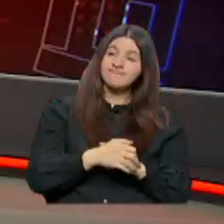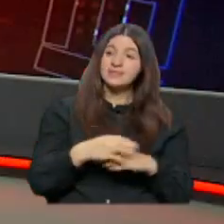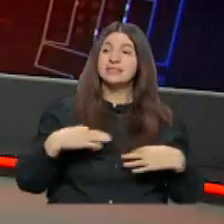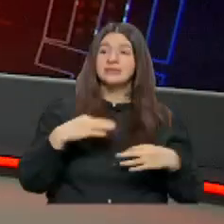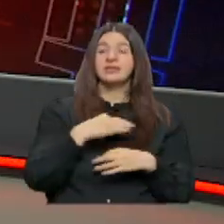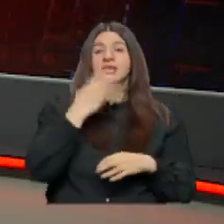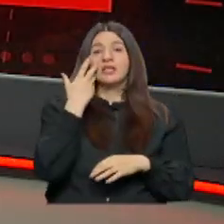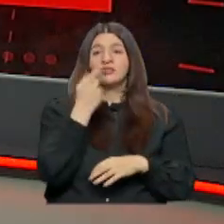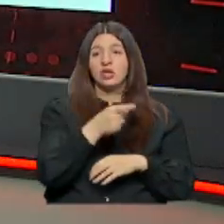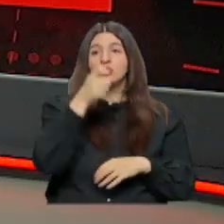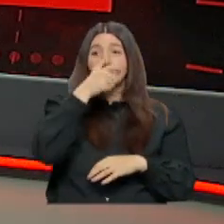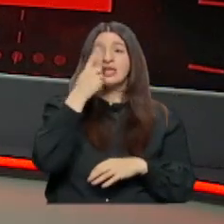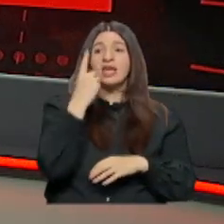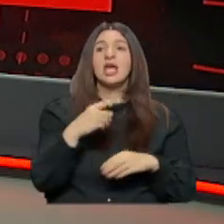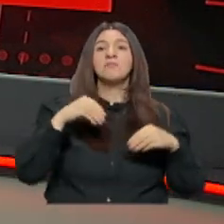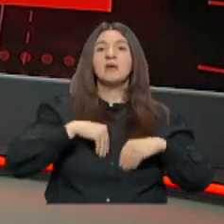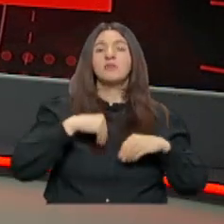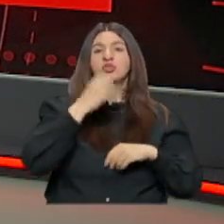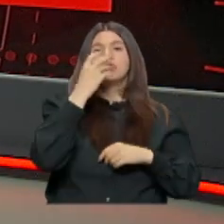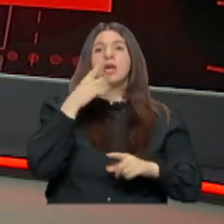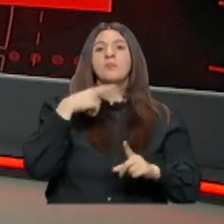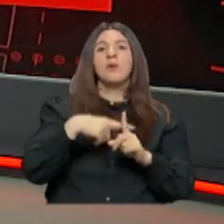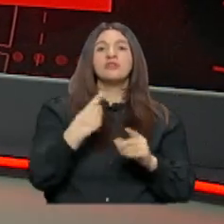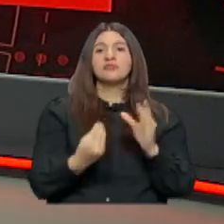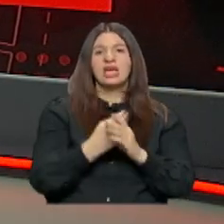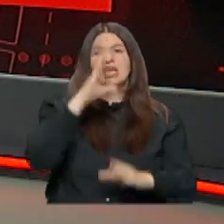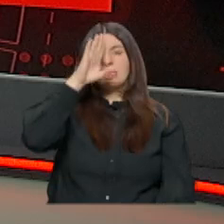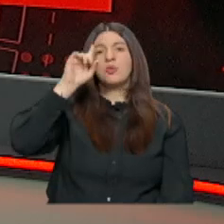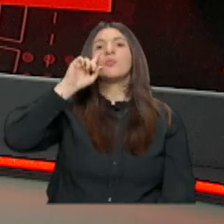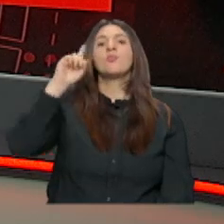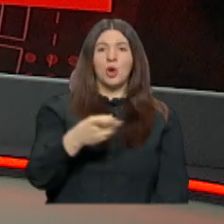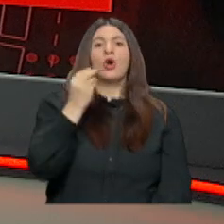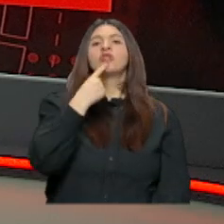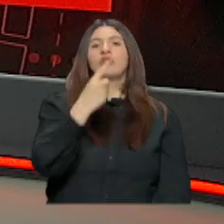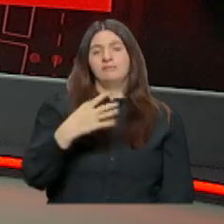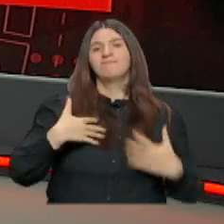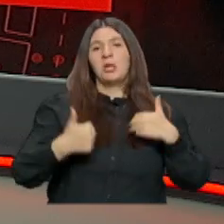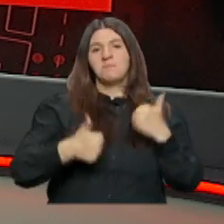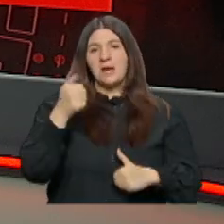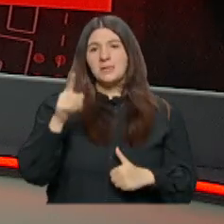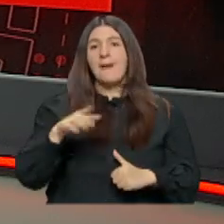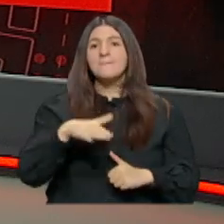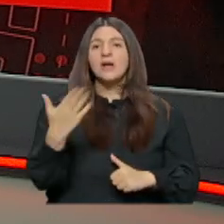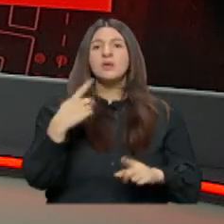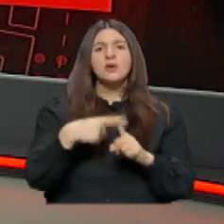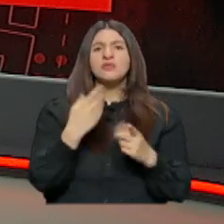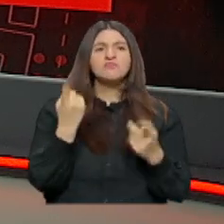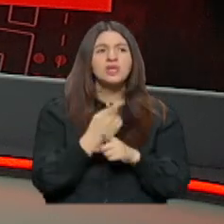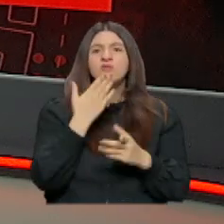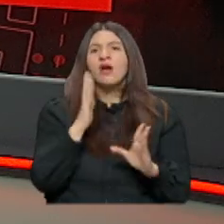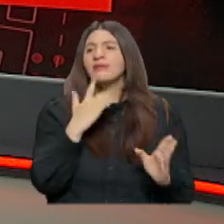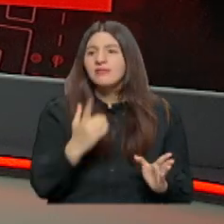Sayın seyirciler, Türkiye'de ilk maymun çiçeği vakasına İstanbul'da rastlandığını açıkladı Sağlık Bakanı. Başka vaka yok dedi